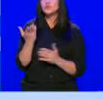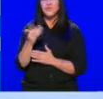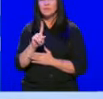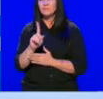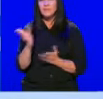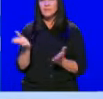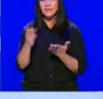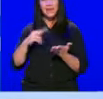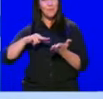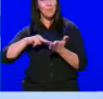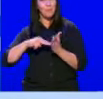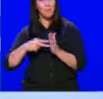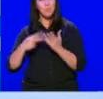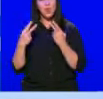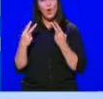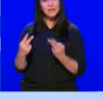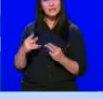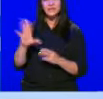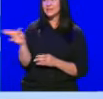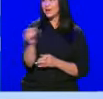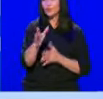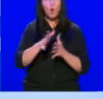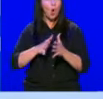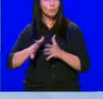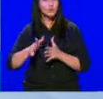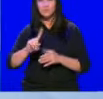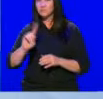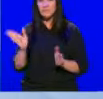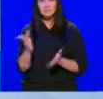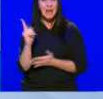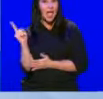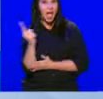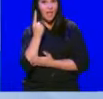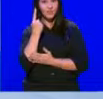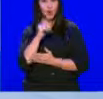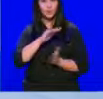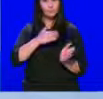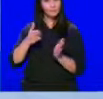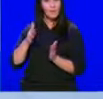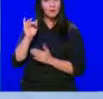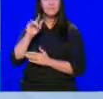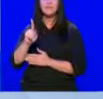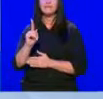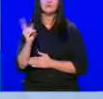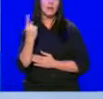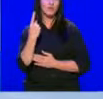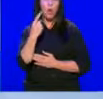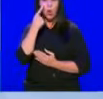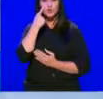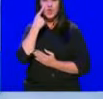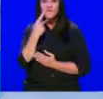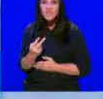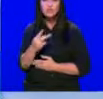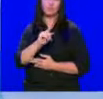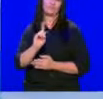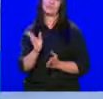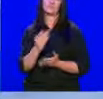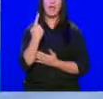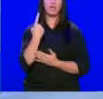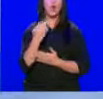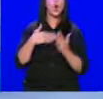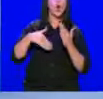не са ли проекция на цялото общество? Не сме ли едно? Ами, би трябвало да сме едно, но очевидно не сме едно.